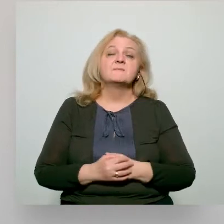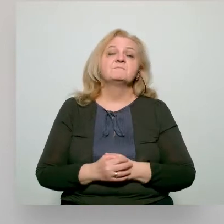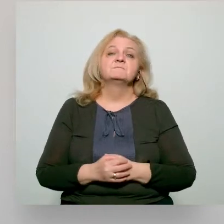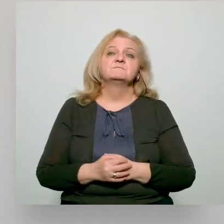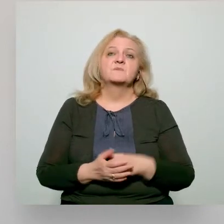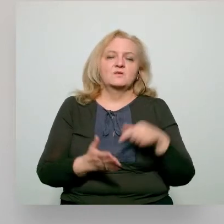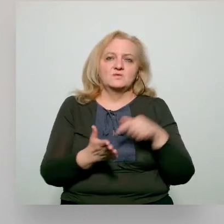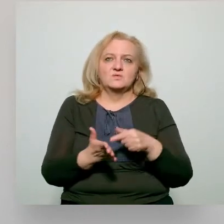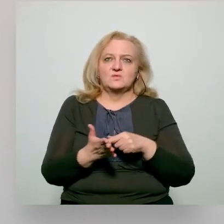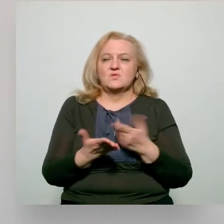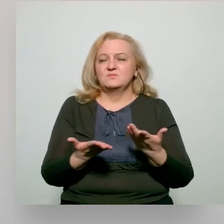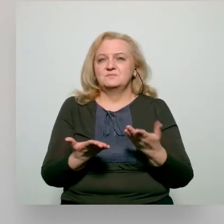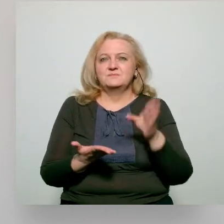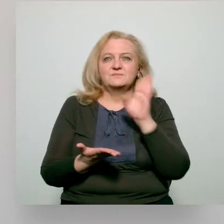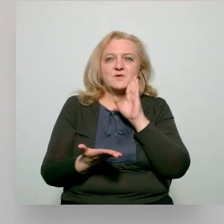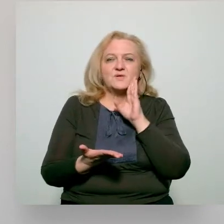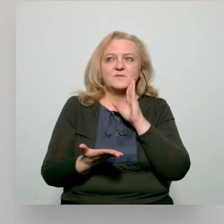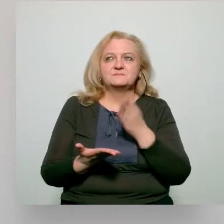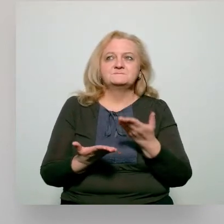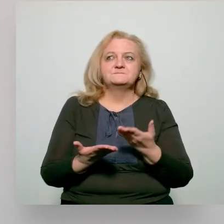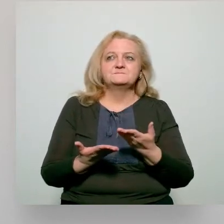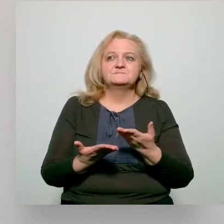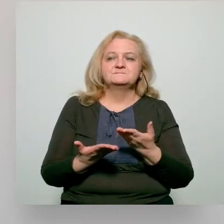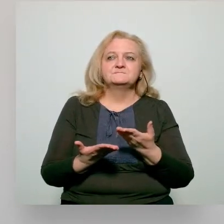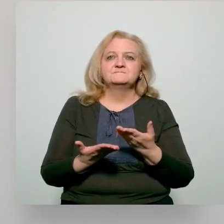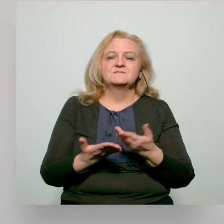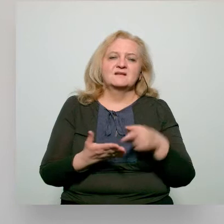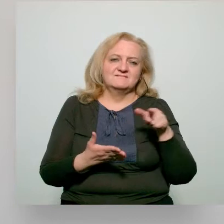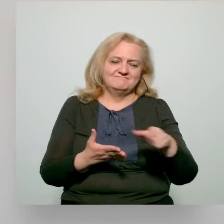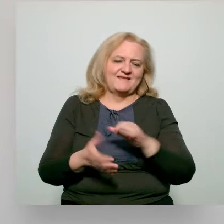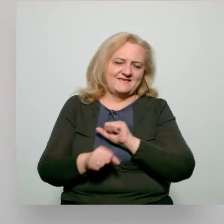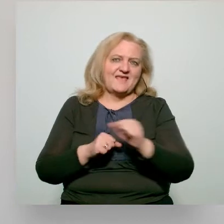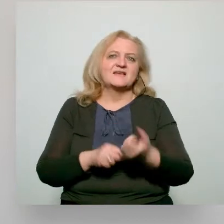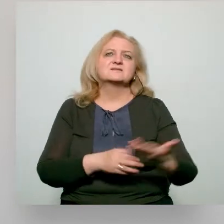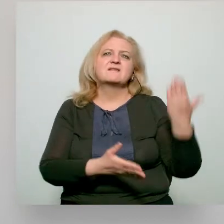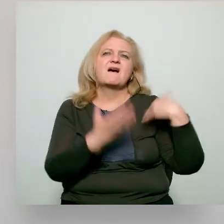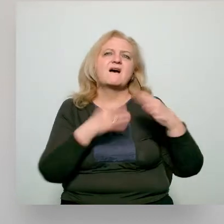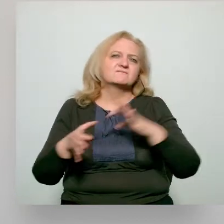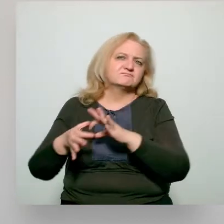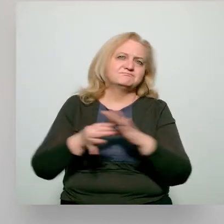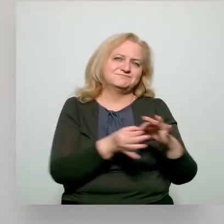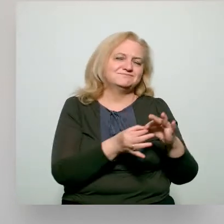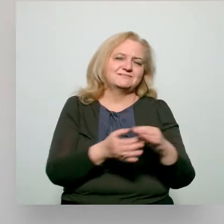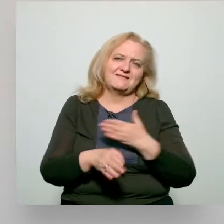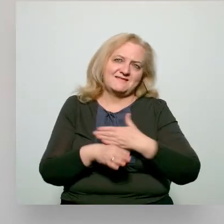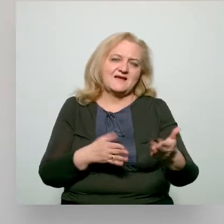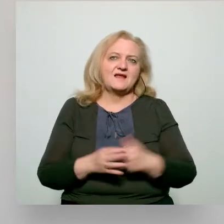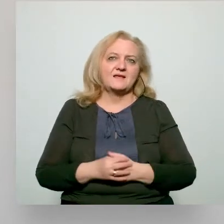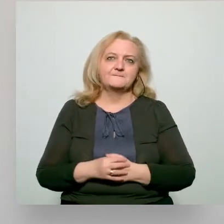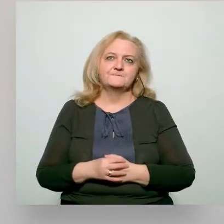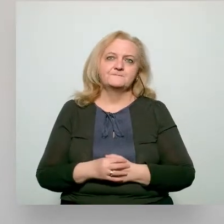Nie dzieje się w każdym razie nic, co nie miałoby zakorzenienia w przeszłości, i nie byłabym tutaj